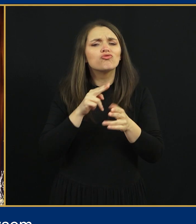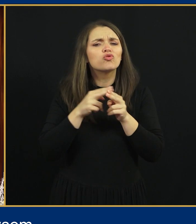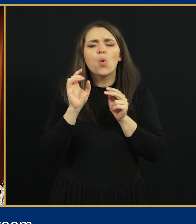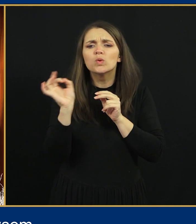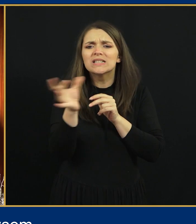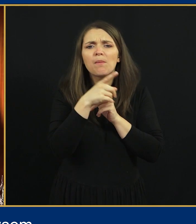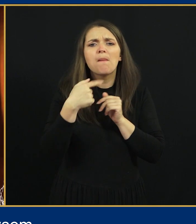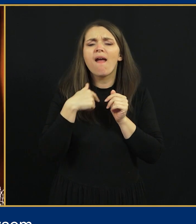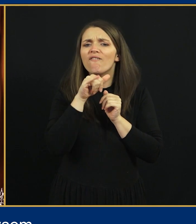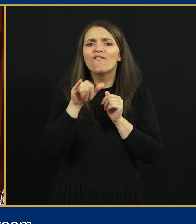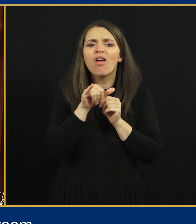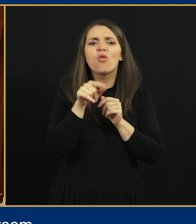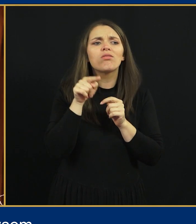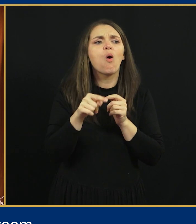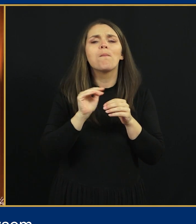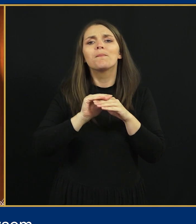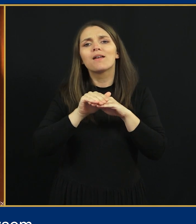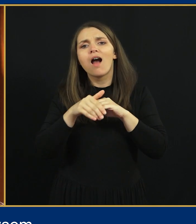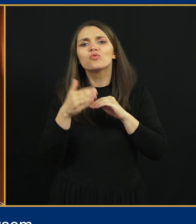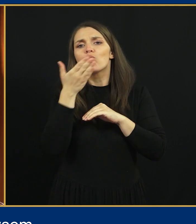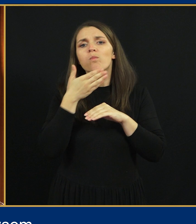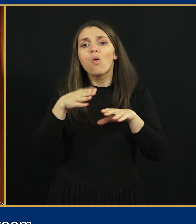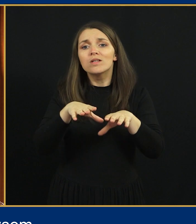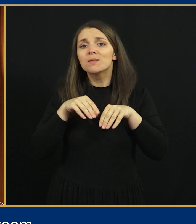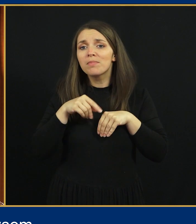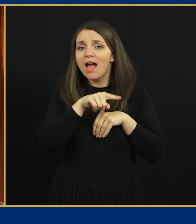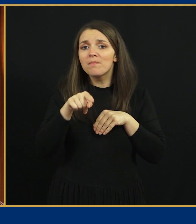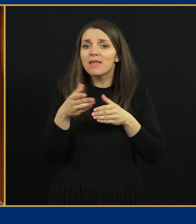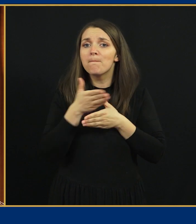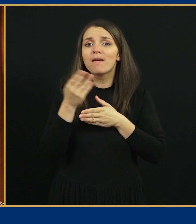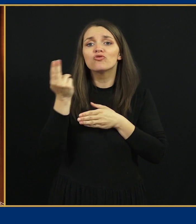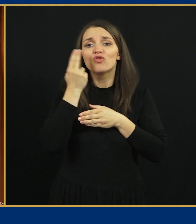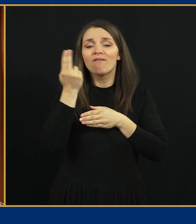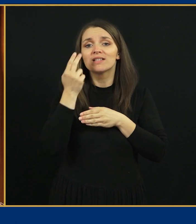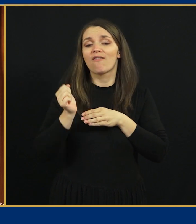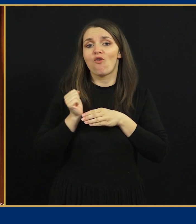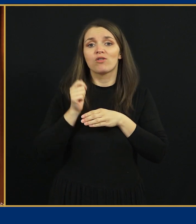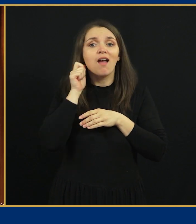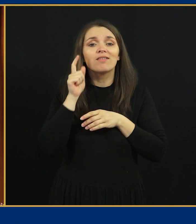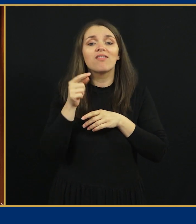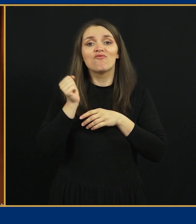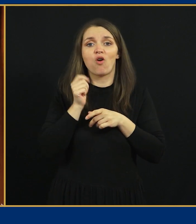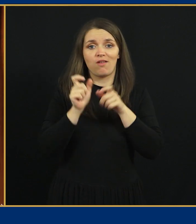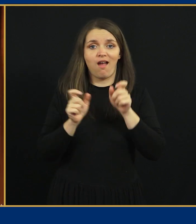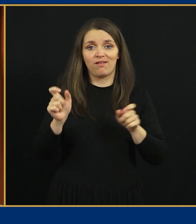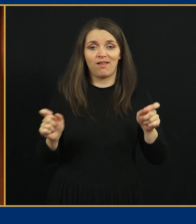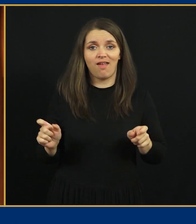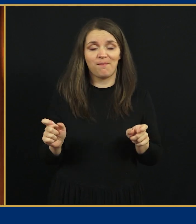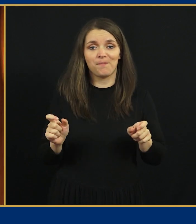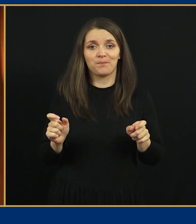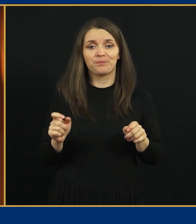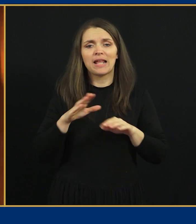res čisto vsem, ki me vsakič tako prijazno in toplo sprejmete med slovenske vojakinje in